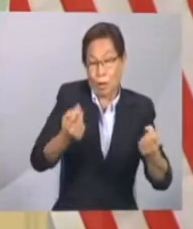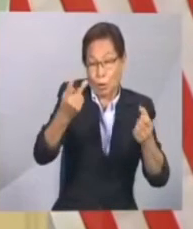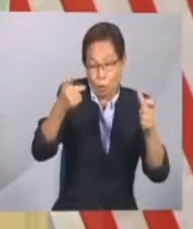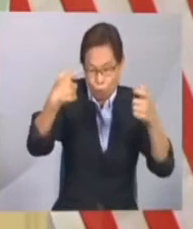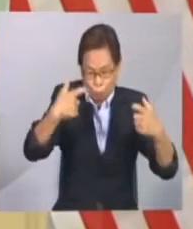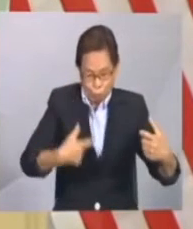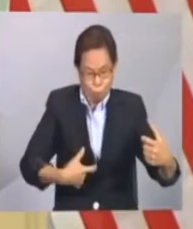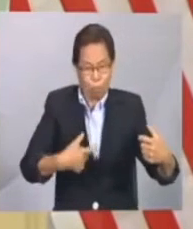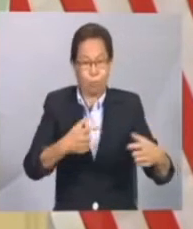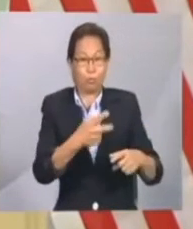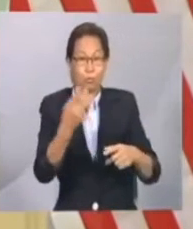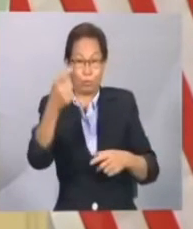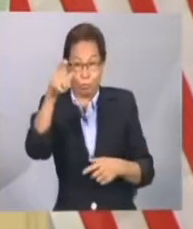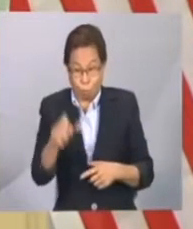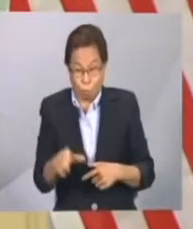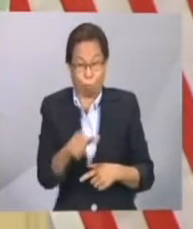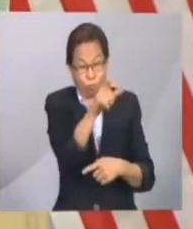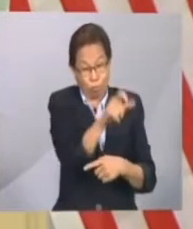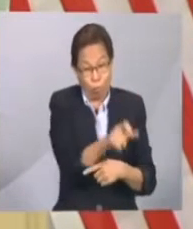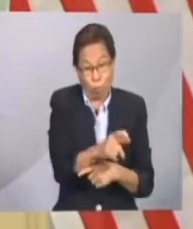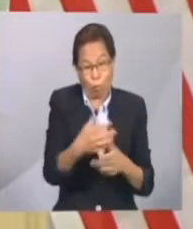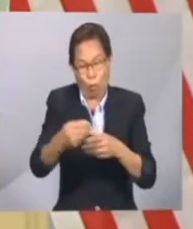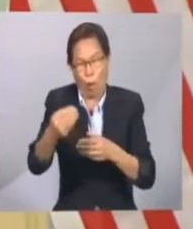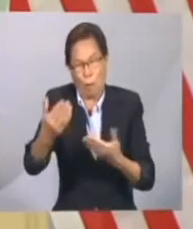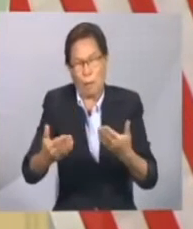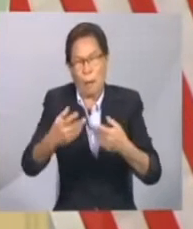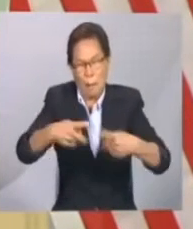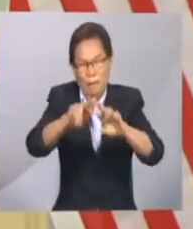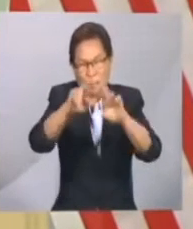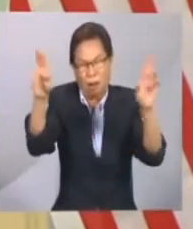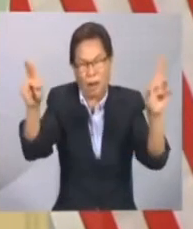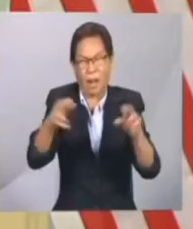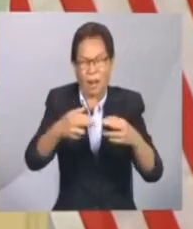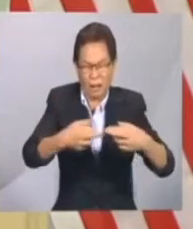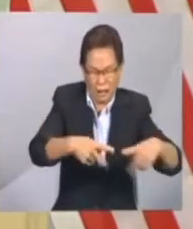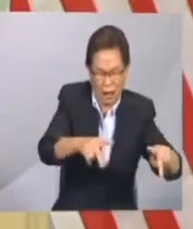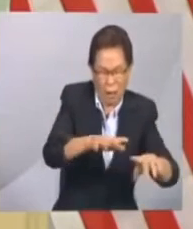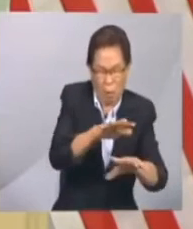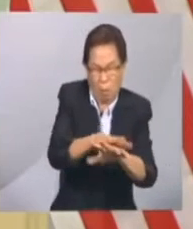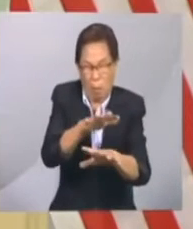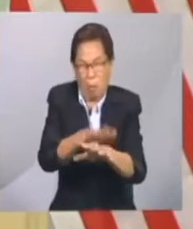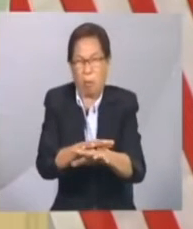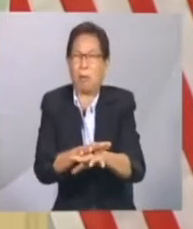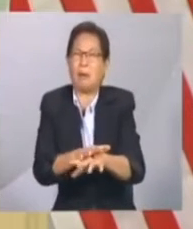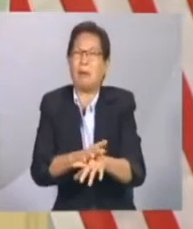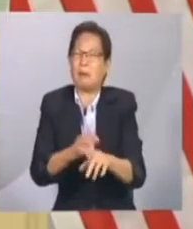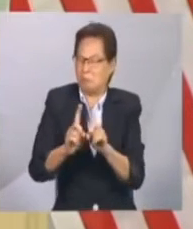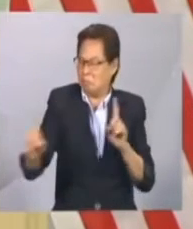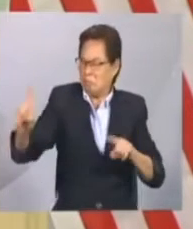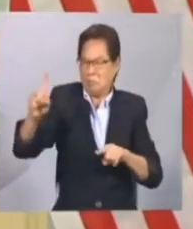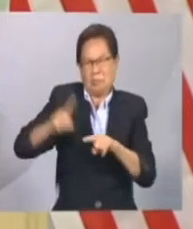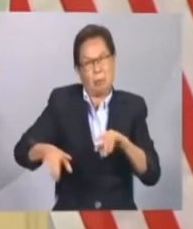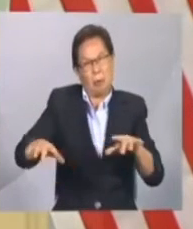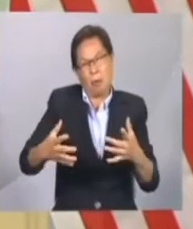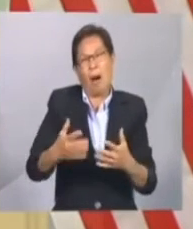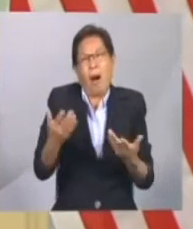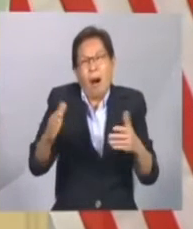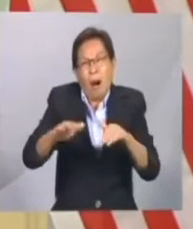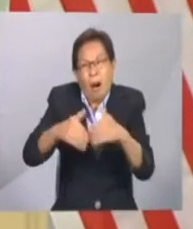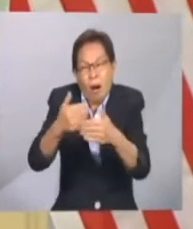ramai berada di pasaraya atau kedai runcit dan mungkin penjarakan sosial tu tidak dapat dipraktikkan. Jadi bagaimana pihak